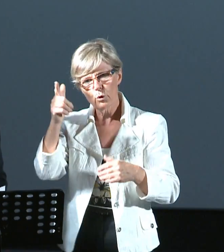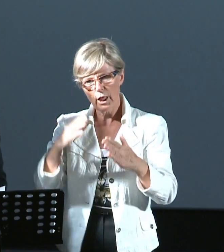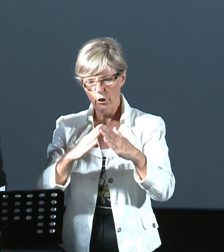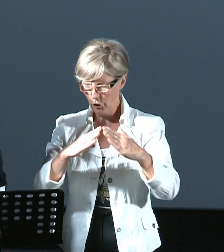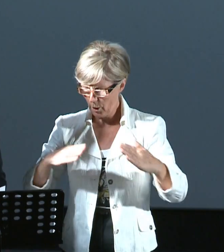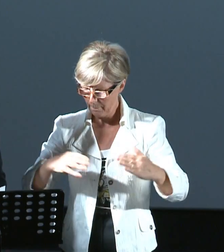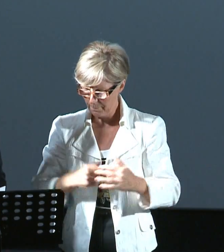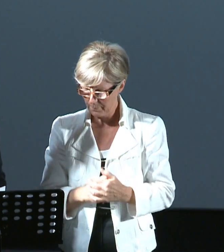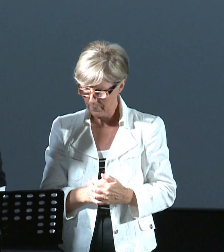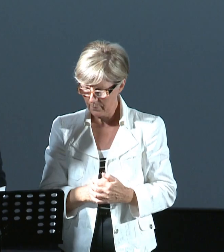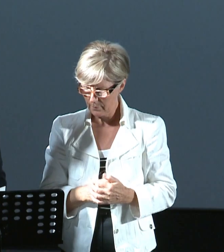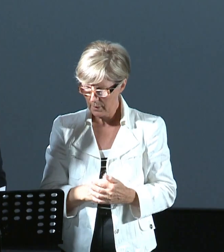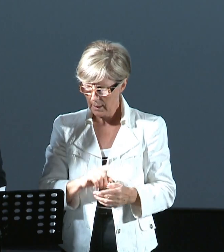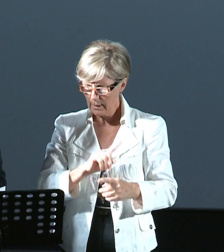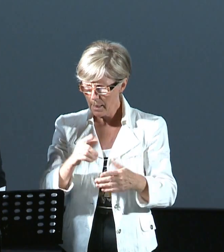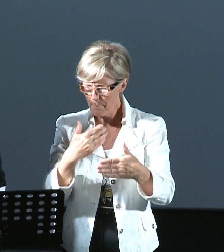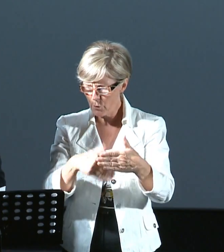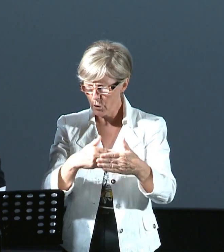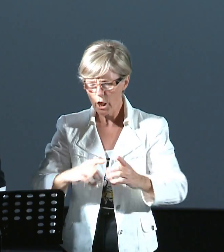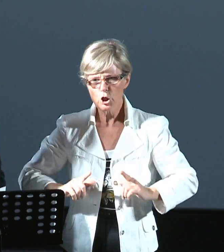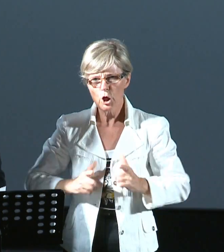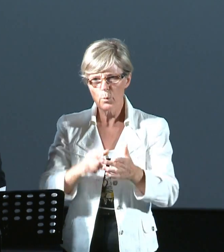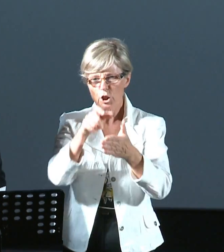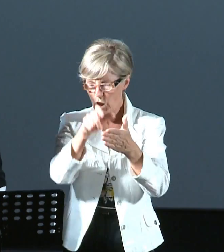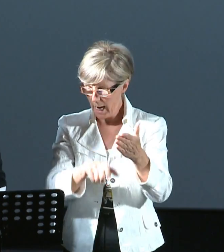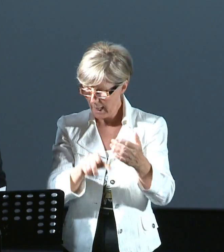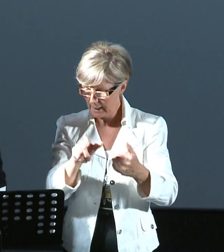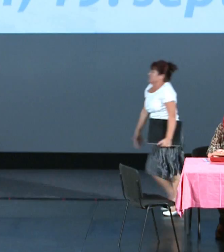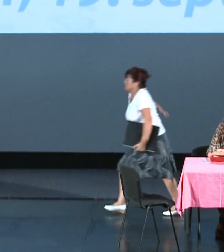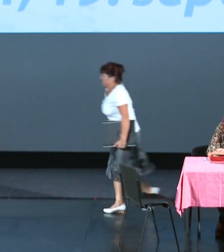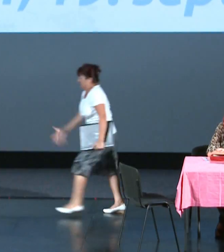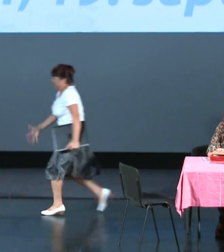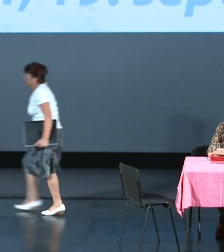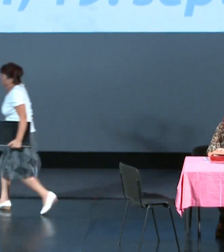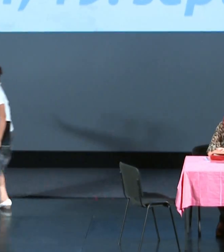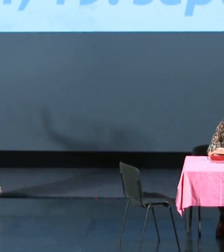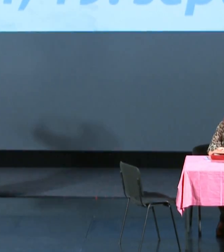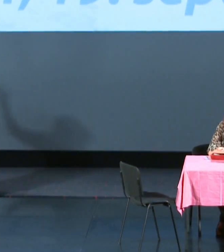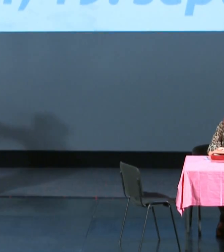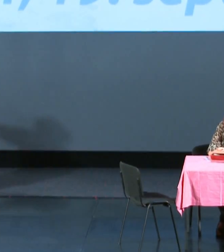skupnosti drugi dom in je nepogrešljiv v življenju.